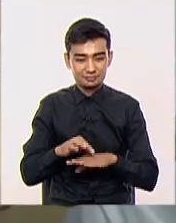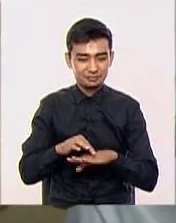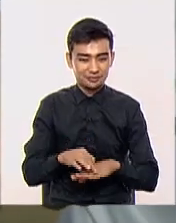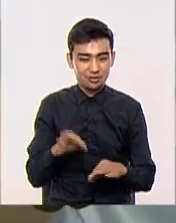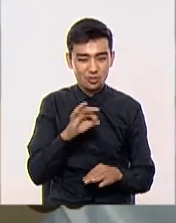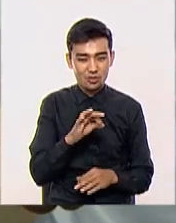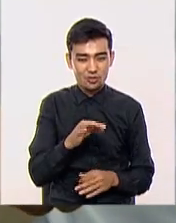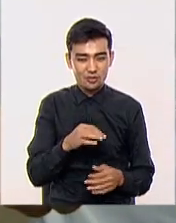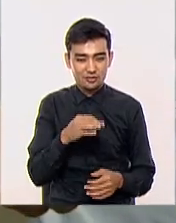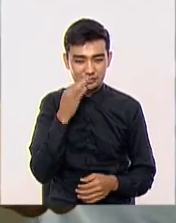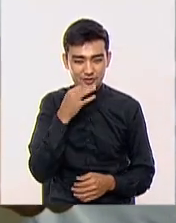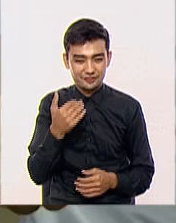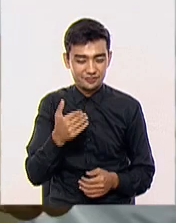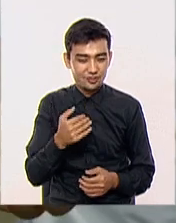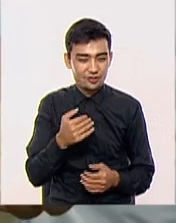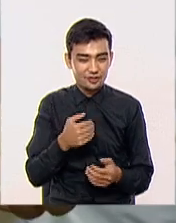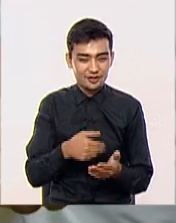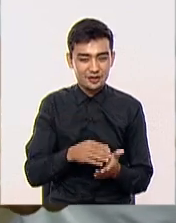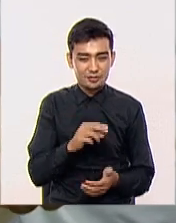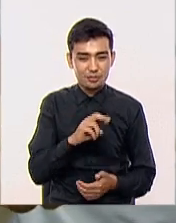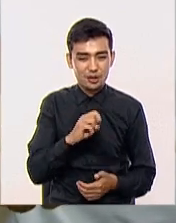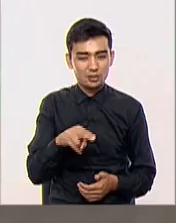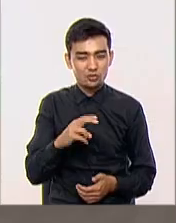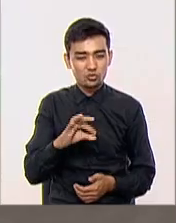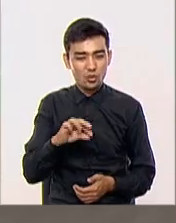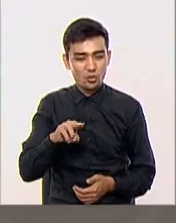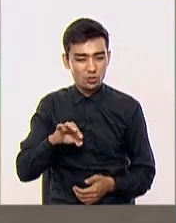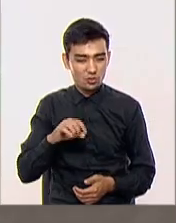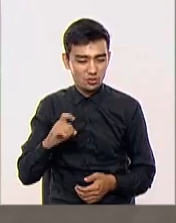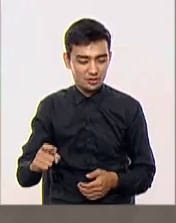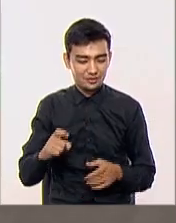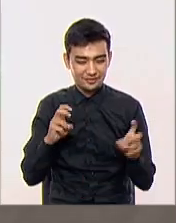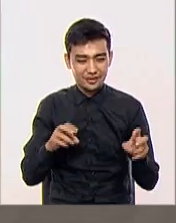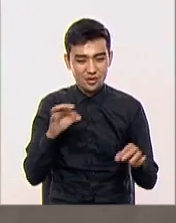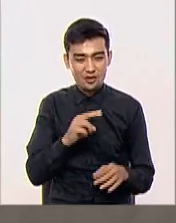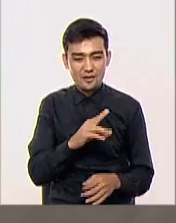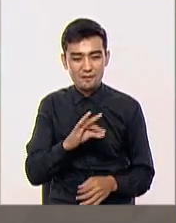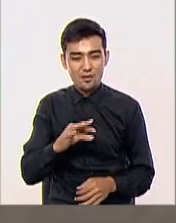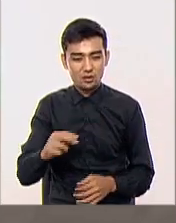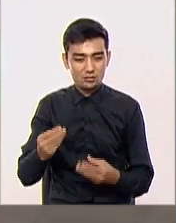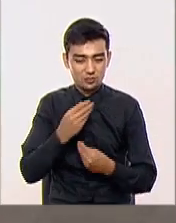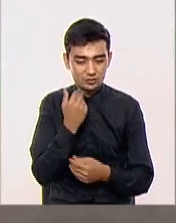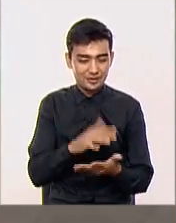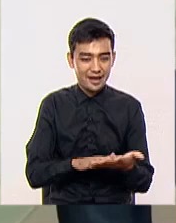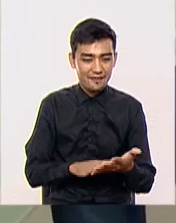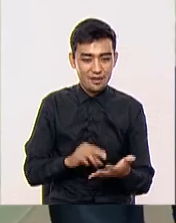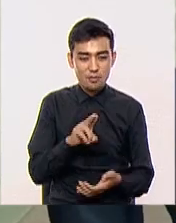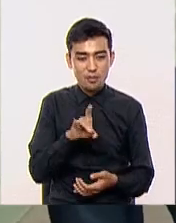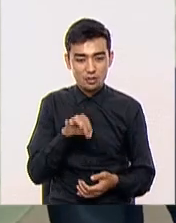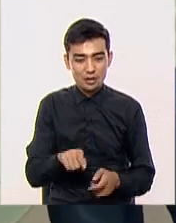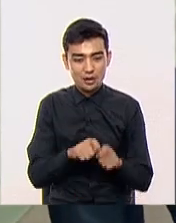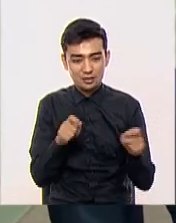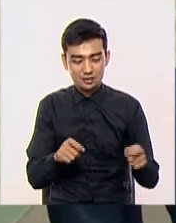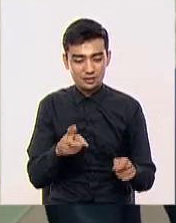подсолнечника в восточном казахстане недовольно распределением квот они говорят что портал для подачи заявок был открыт в пятницу